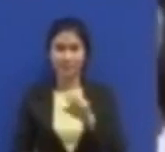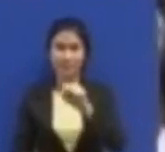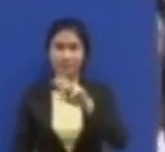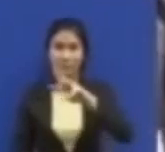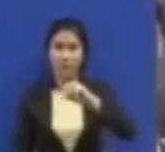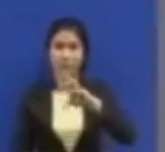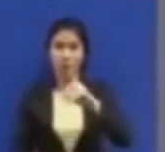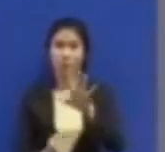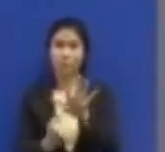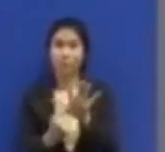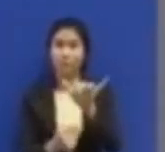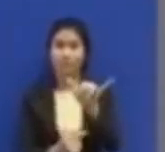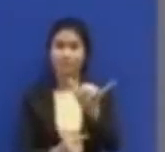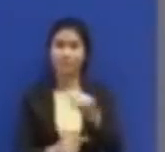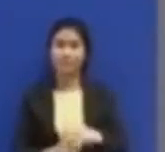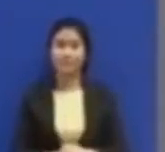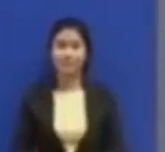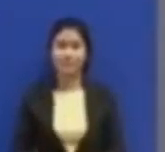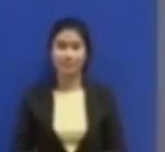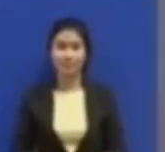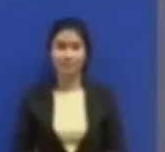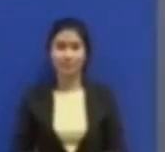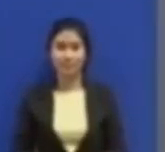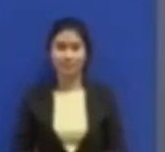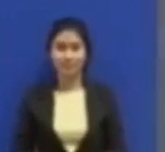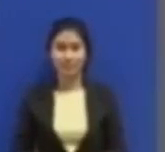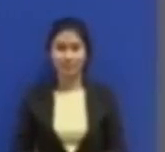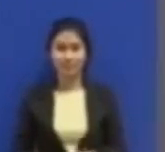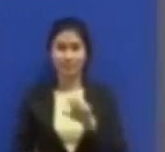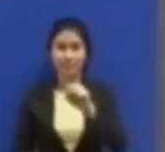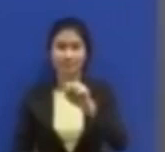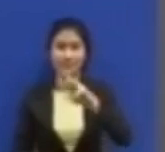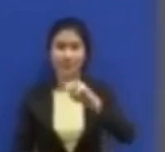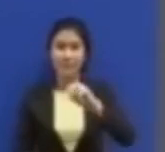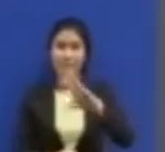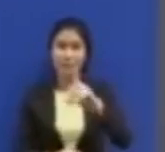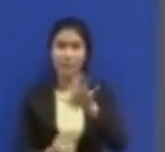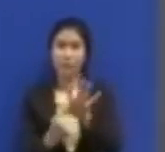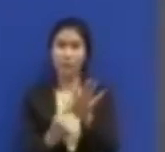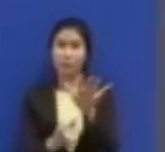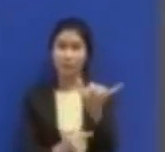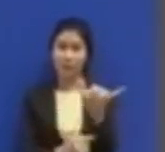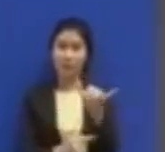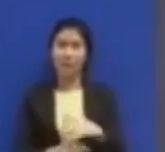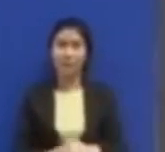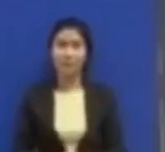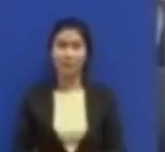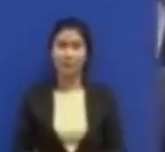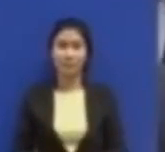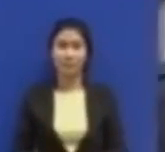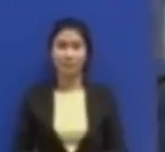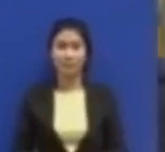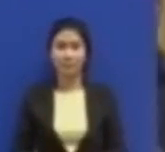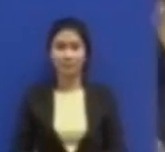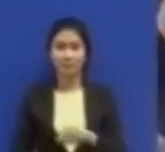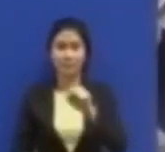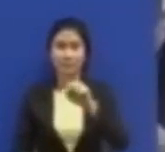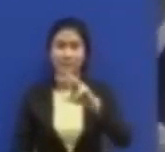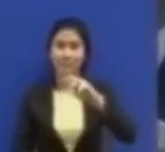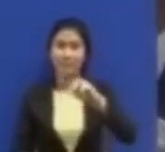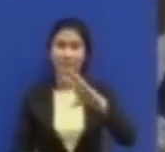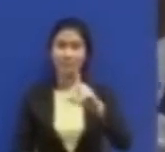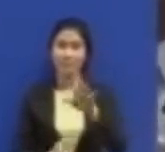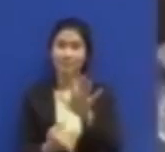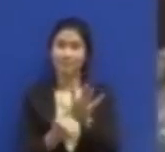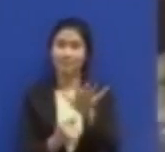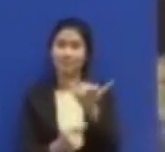เสียงหลาย195นายสมชายแสวงการ196นายสมชาย